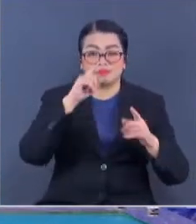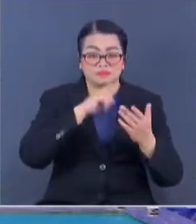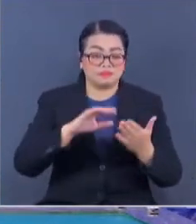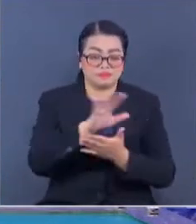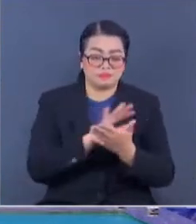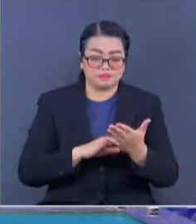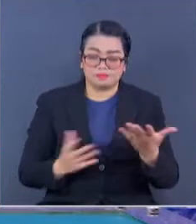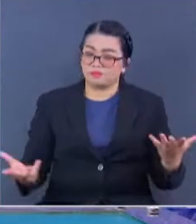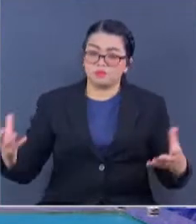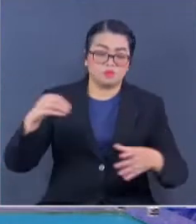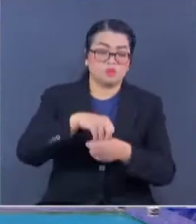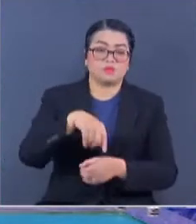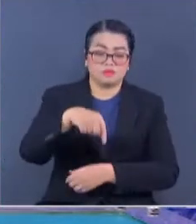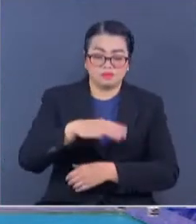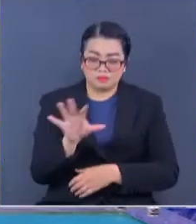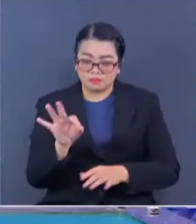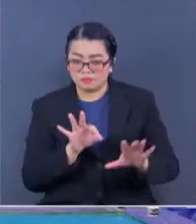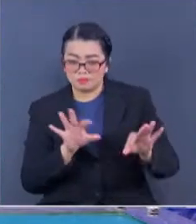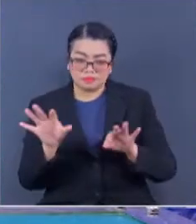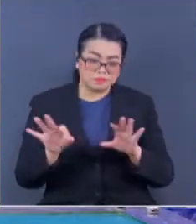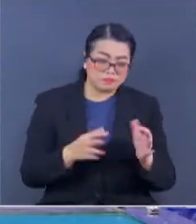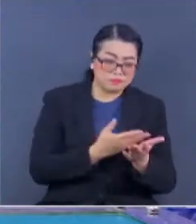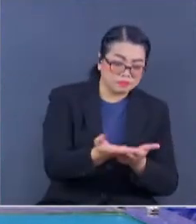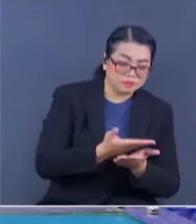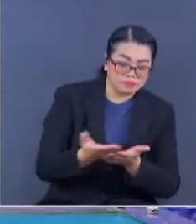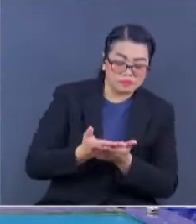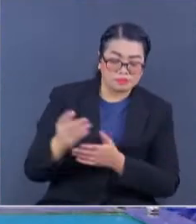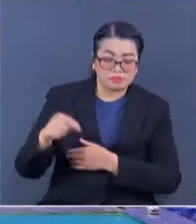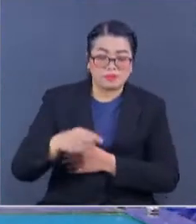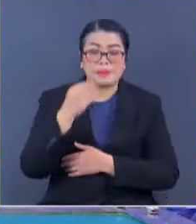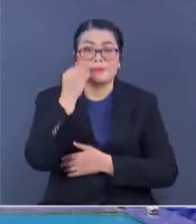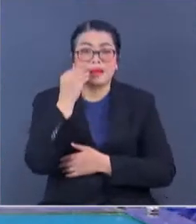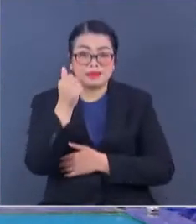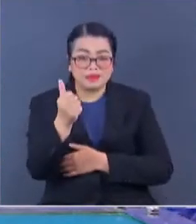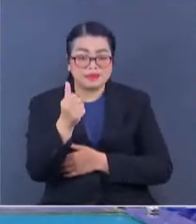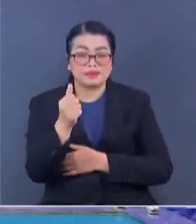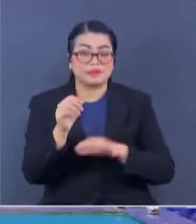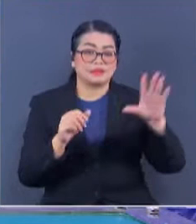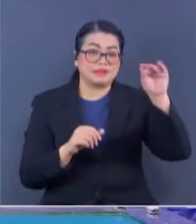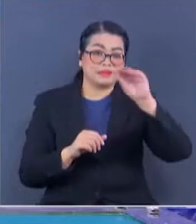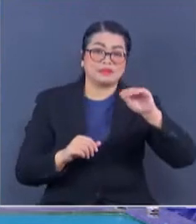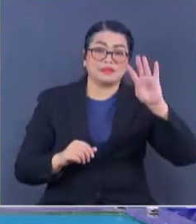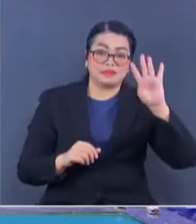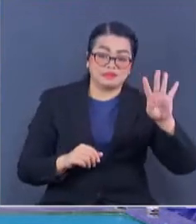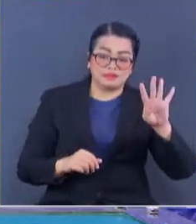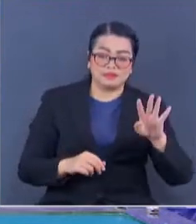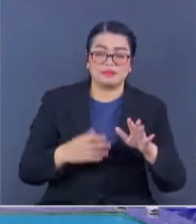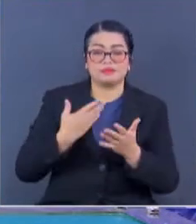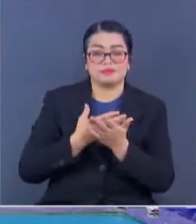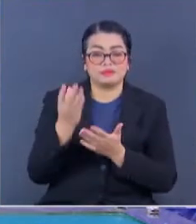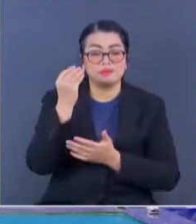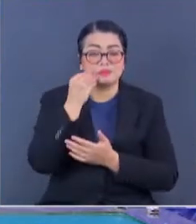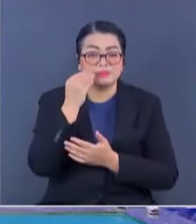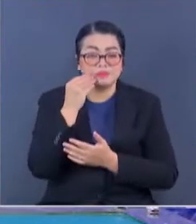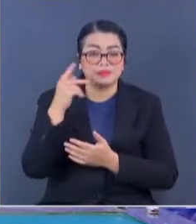ศมารวมไว้ที่นี่ครับมาให้ทุกท่านได้เลือกกันนะครับในงานบ้านดี4ดาวบายแบมและมาพร้อมกับโปรโมชั่นสุดพิเศษอีก